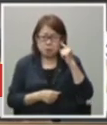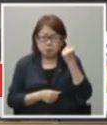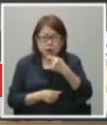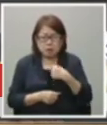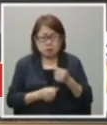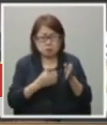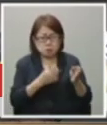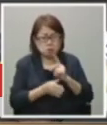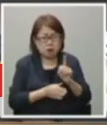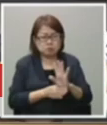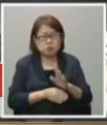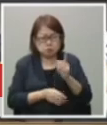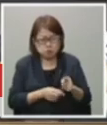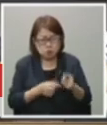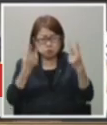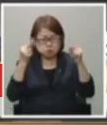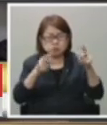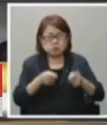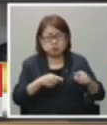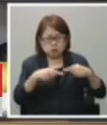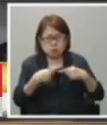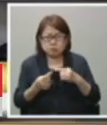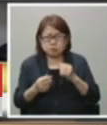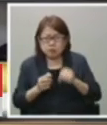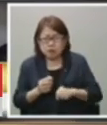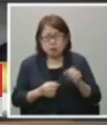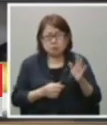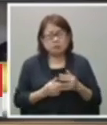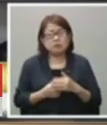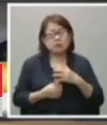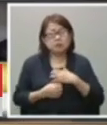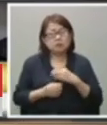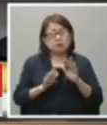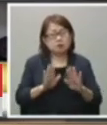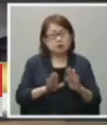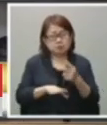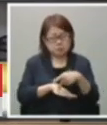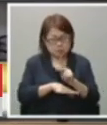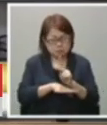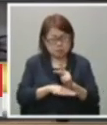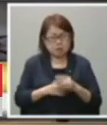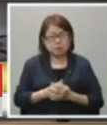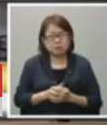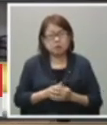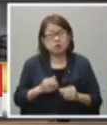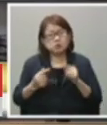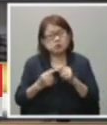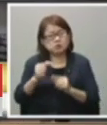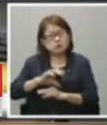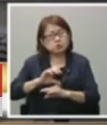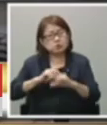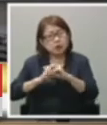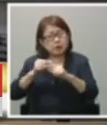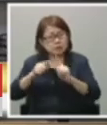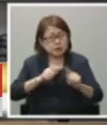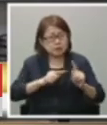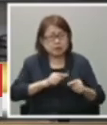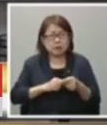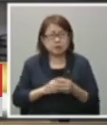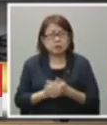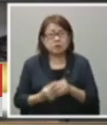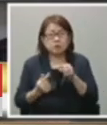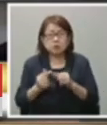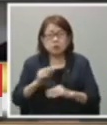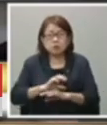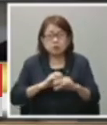แต่ท่านนายกต้องตอบผมฝากท่านประธานนะครับว่าโครงการอันนี้ครับเป็นโครง